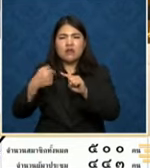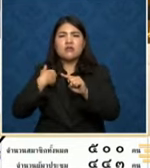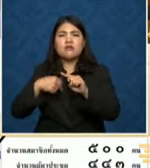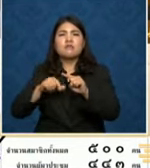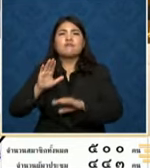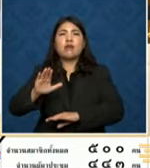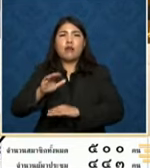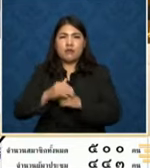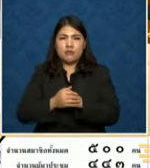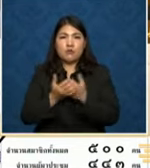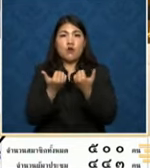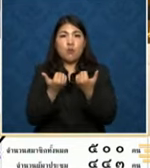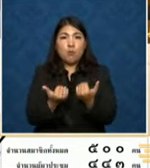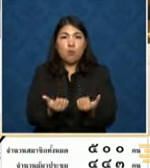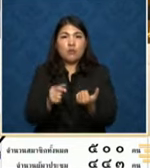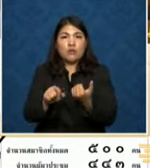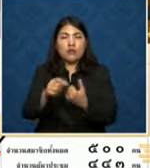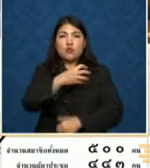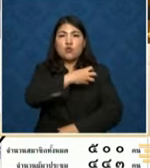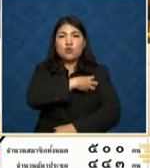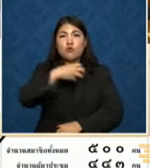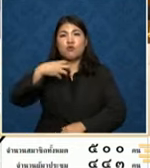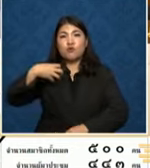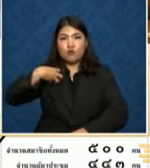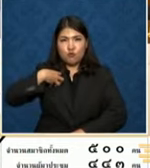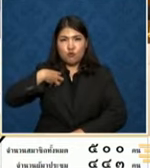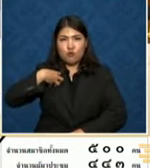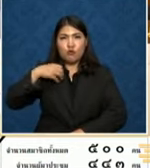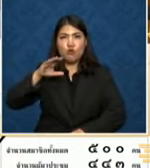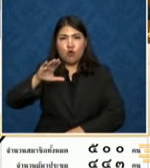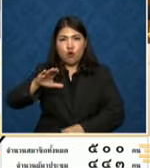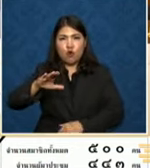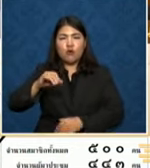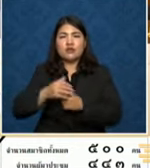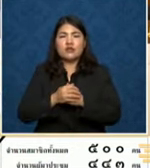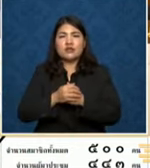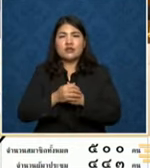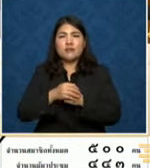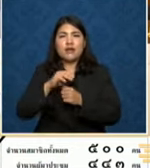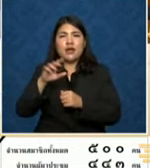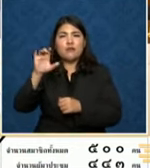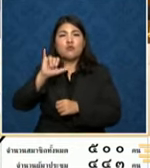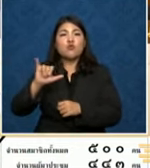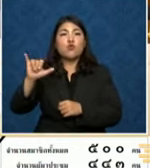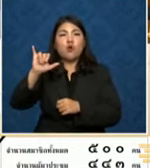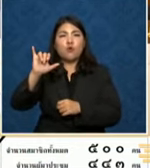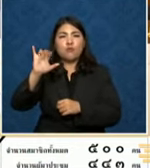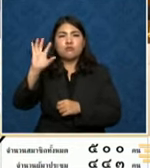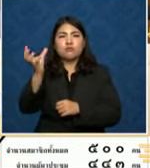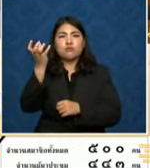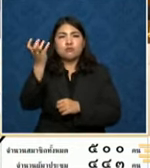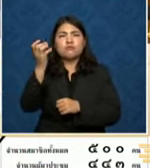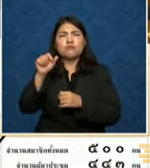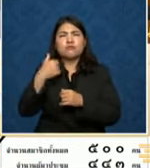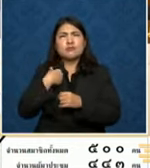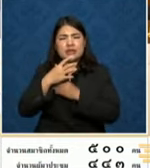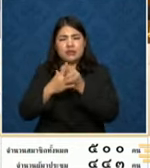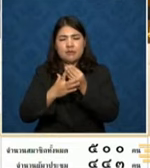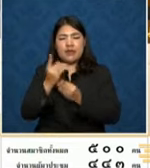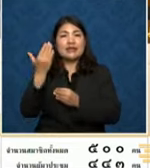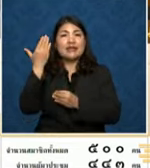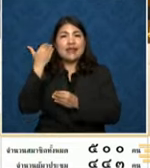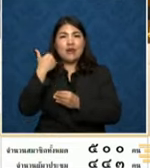ผมมีโอกาสพบกับท่านทูตนะครับสหภาพยุโรปซึ่งมาเสวนาในเรื่องของภาคการเกษตรกับผมเมื่ออาทิตย์ที่ผ่านม